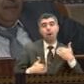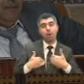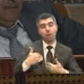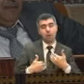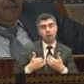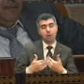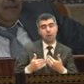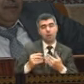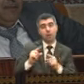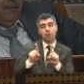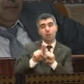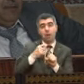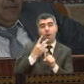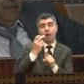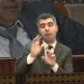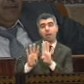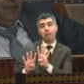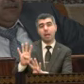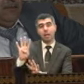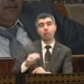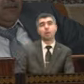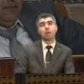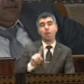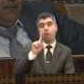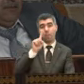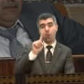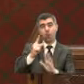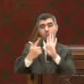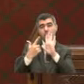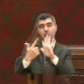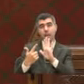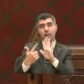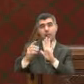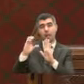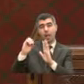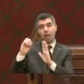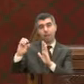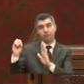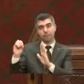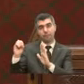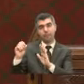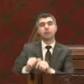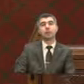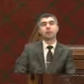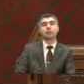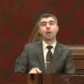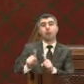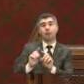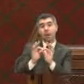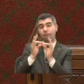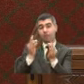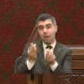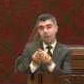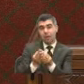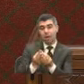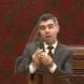يبلغ عددهم سنة 2014 1,700,000 نسمة، كما أن أسرة من أربع